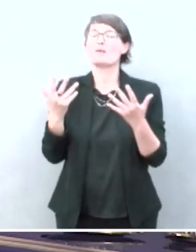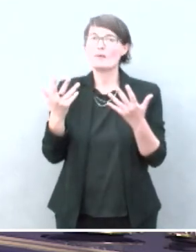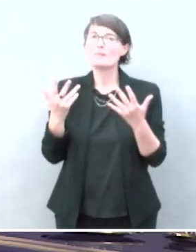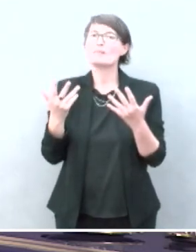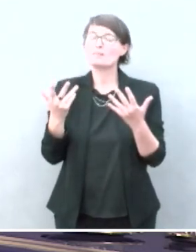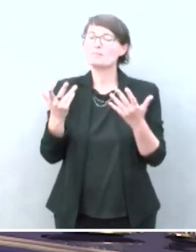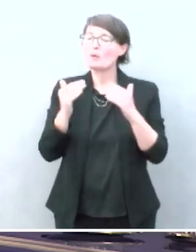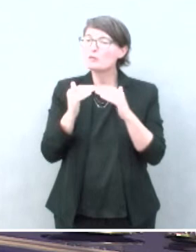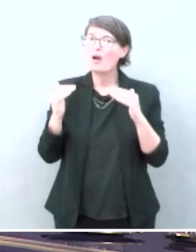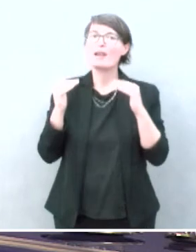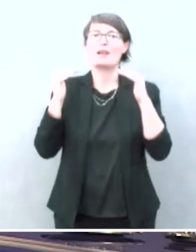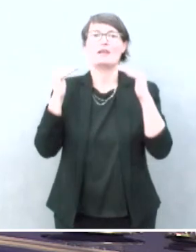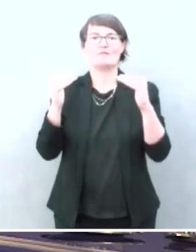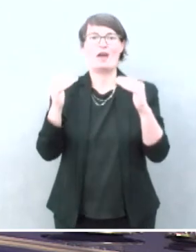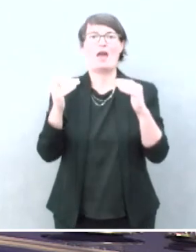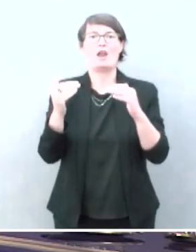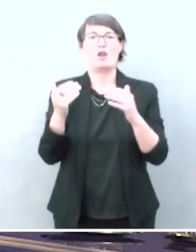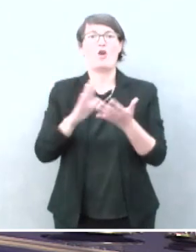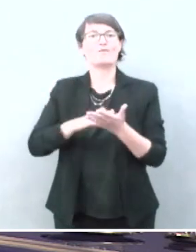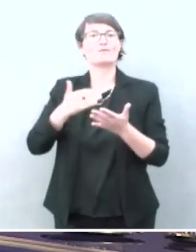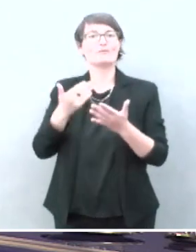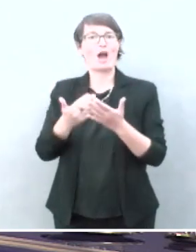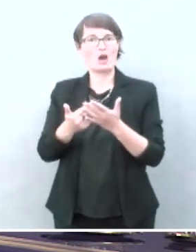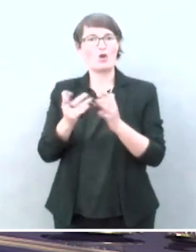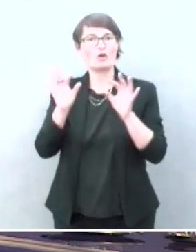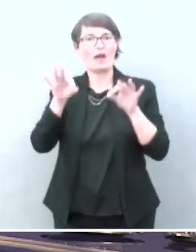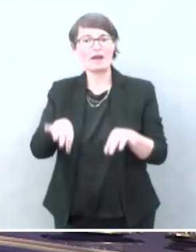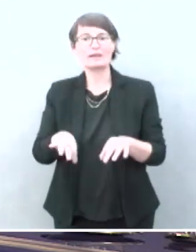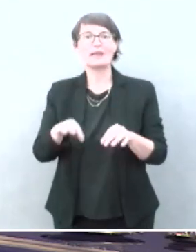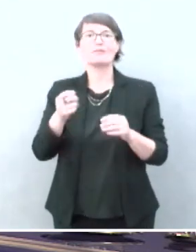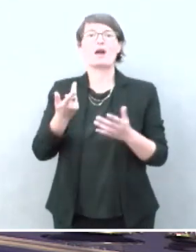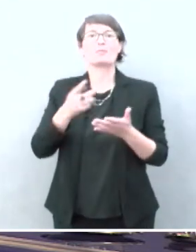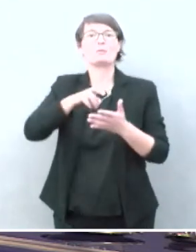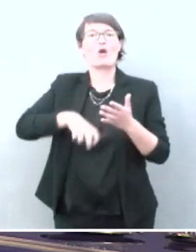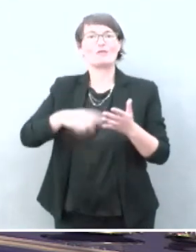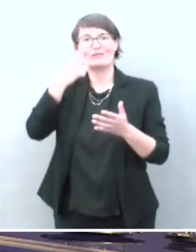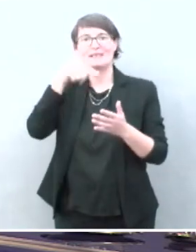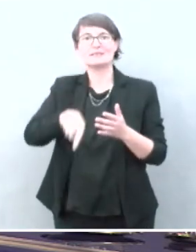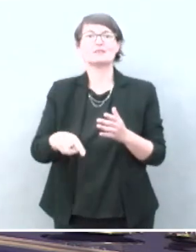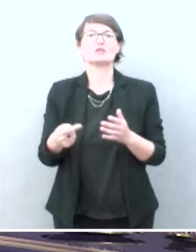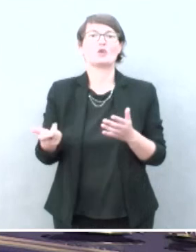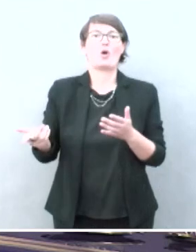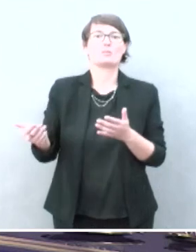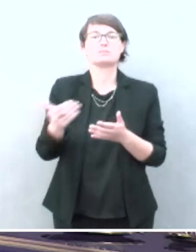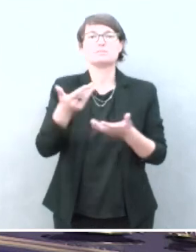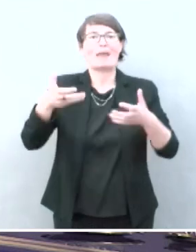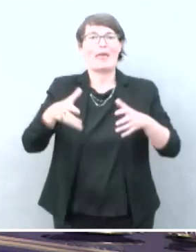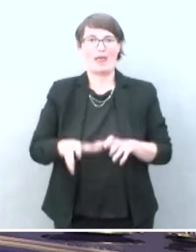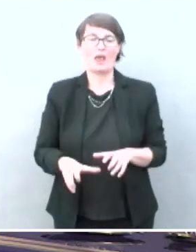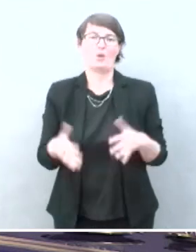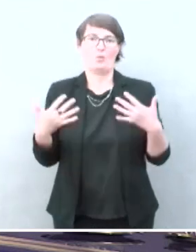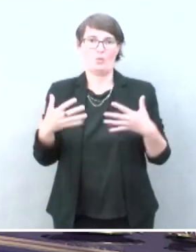di materia imponibile sottratta al fisco e che poi grava sulla collettività. Allora, credo che il ministro Giorgetti debba